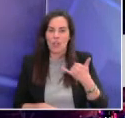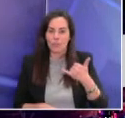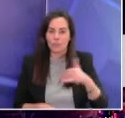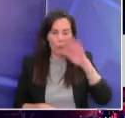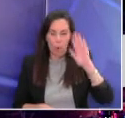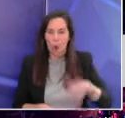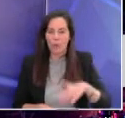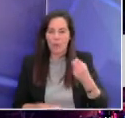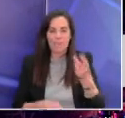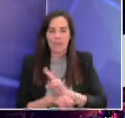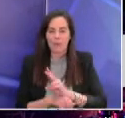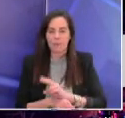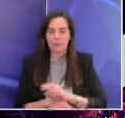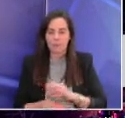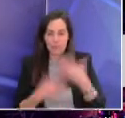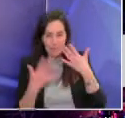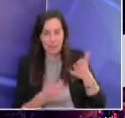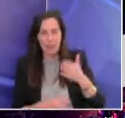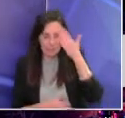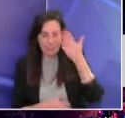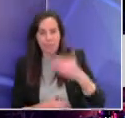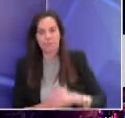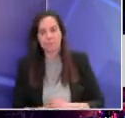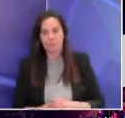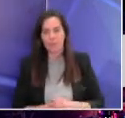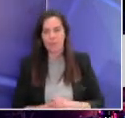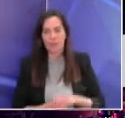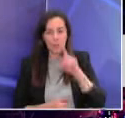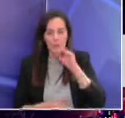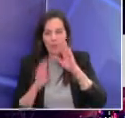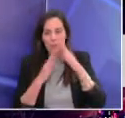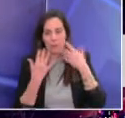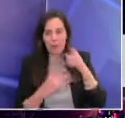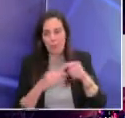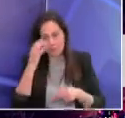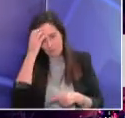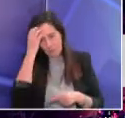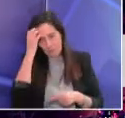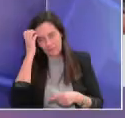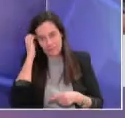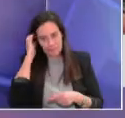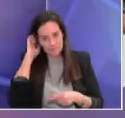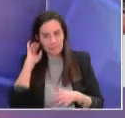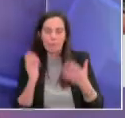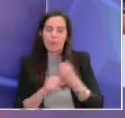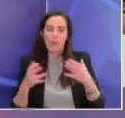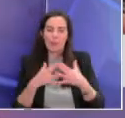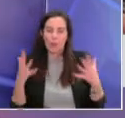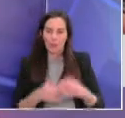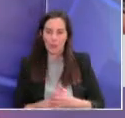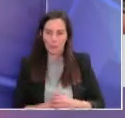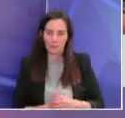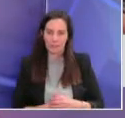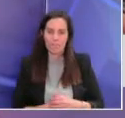מלא פייק, הורידו מלא בוט. תספר, תספר, אתה מכיר את הסיפור של טוויטר ושל פייסבוק, תספר לנו קצת מה עשו התאגידים. אתה רואה, זה המשפר